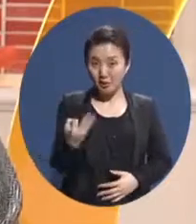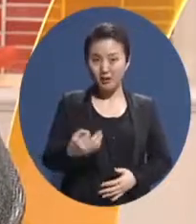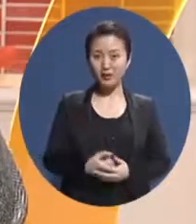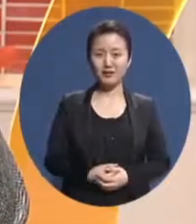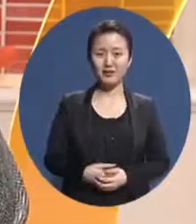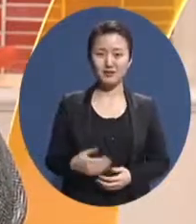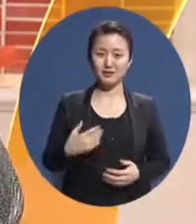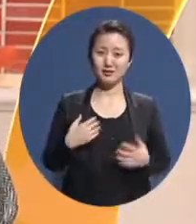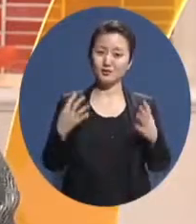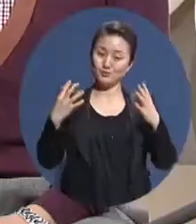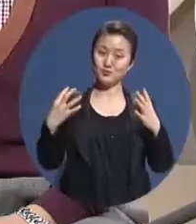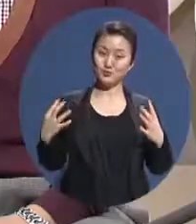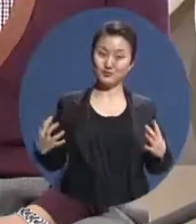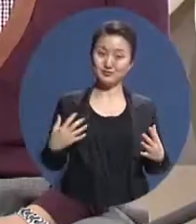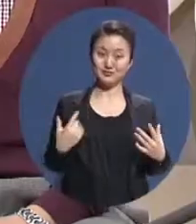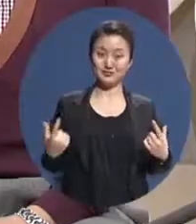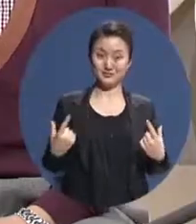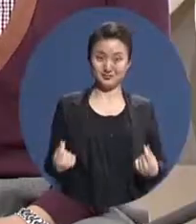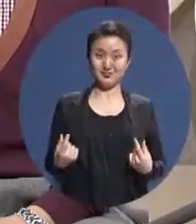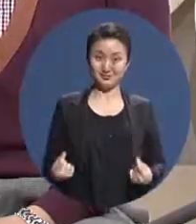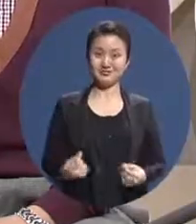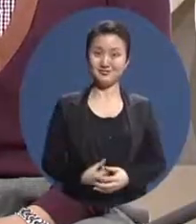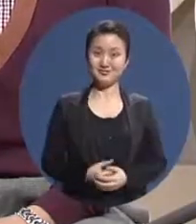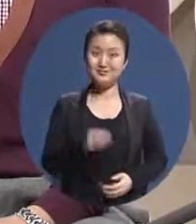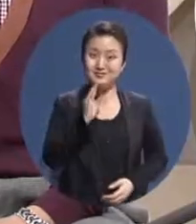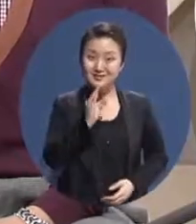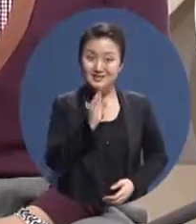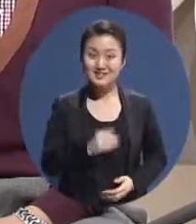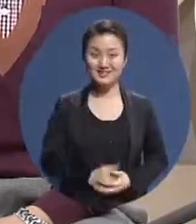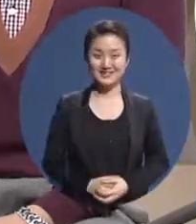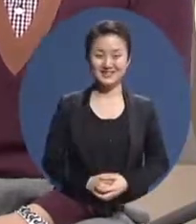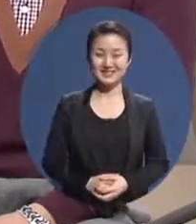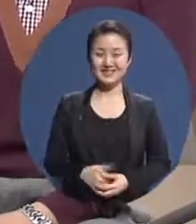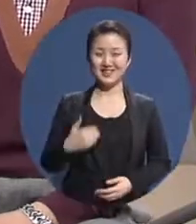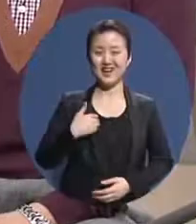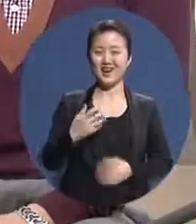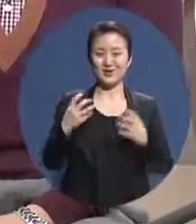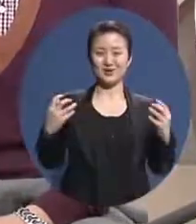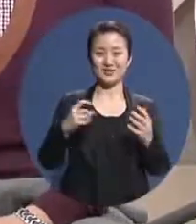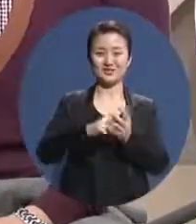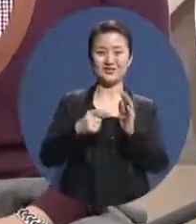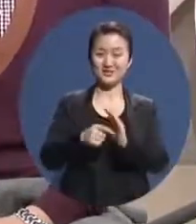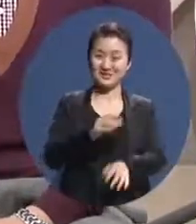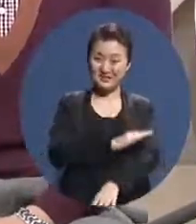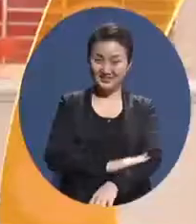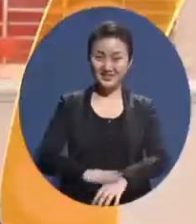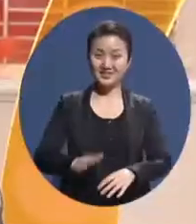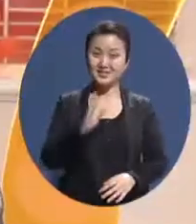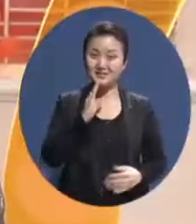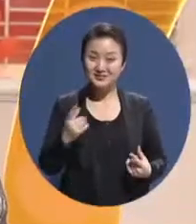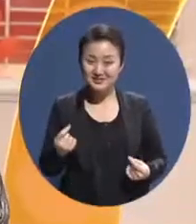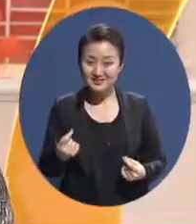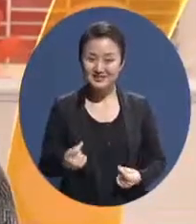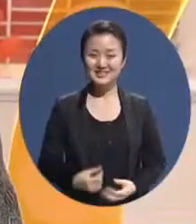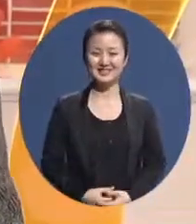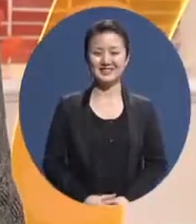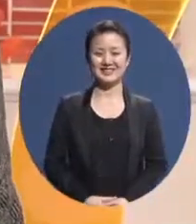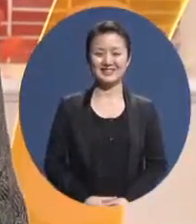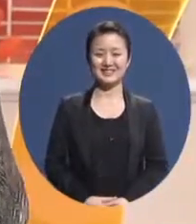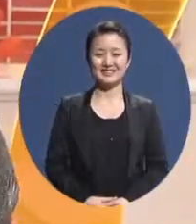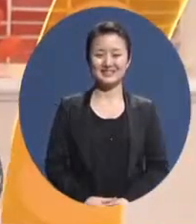뭐 예 좀 그만 먹어야 되겠다 이렇게 느낄 정도이고 그만 먹어야 돼. 네. 전혀 문제가 뭐 없거든요. 굳이 그렇게까지